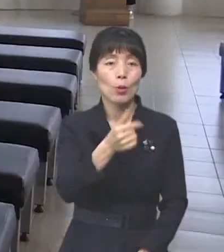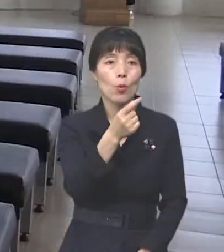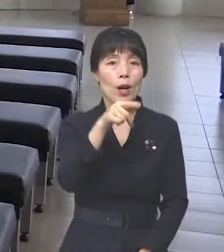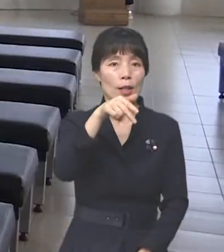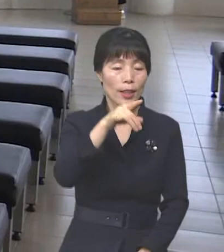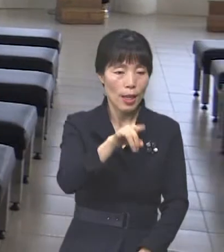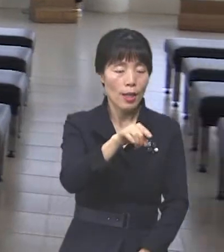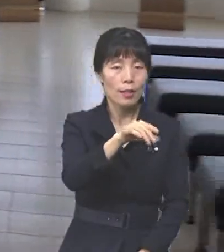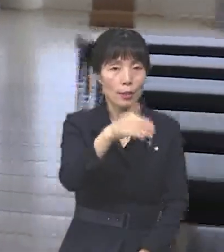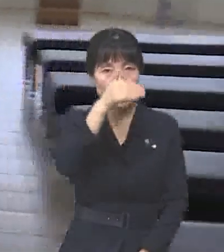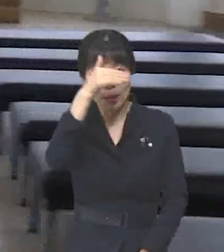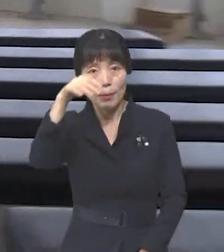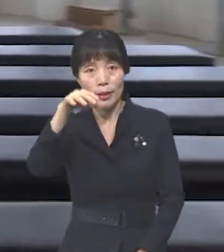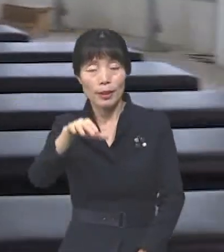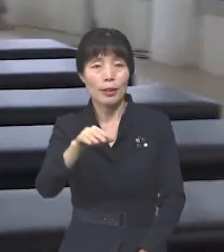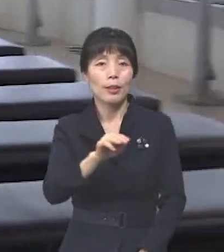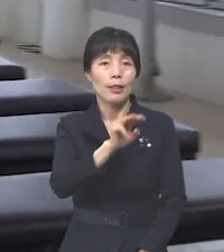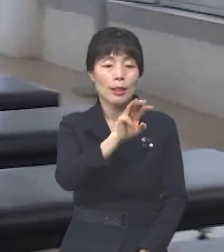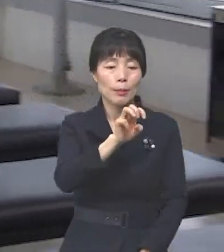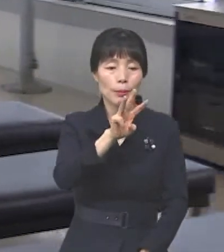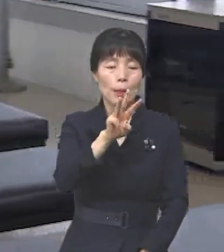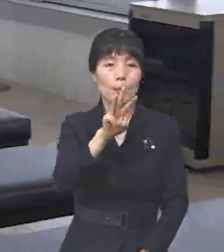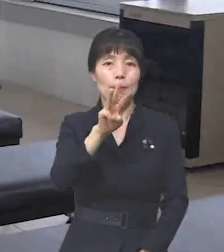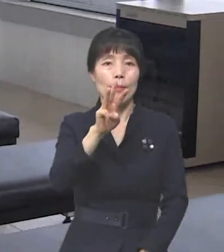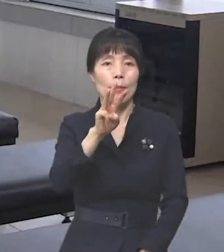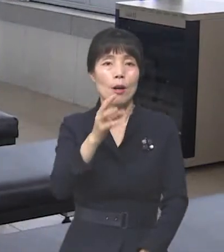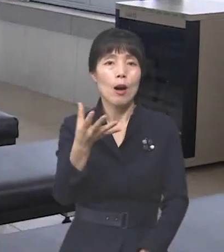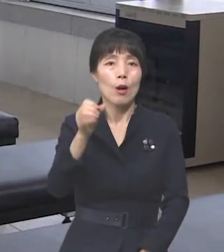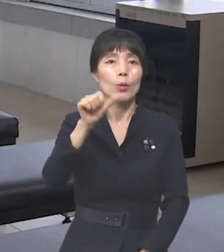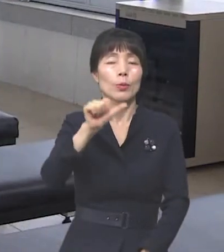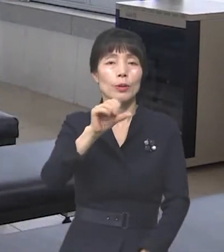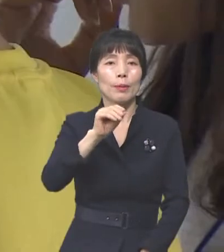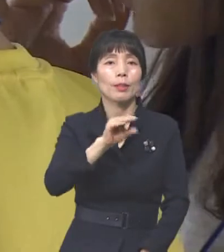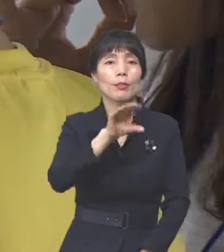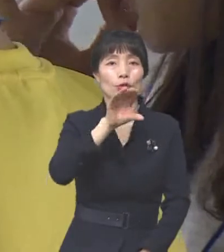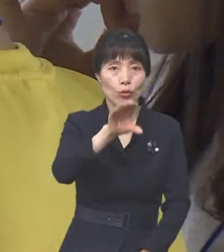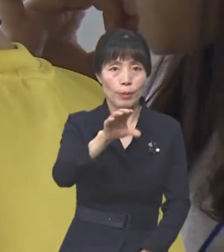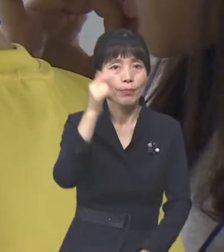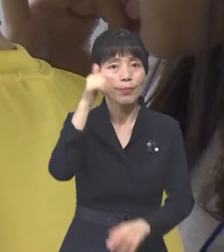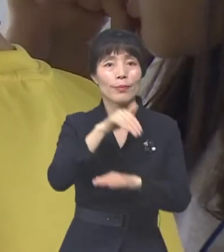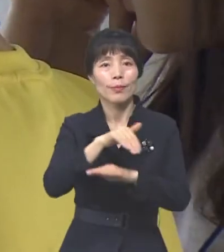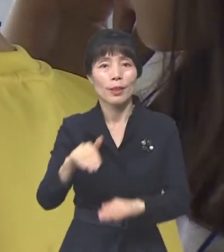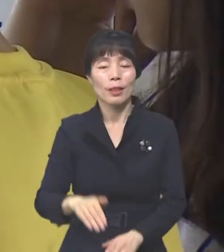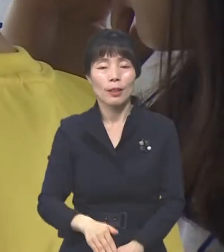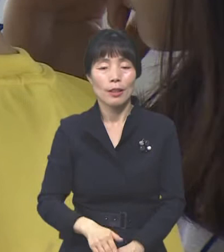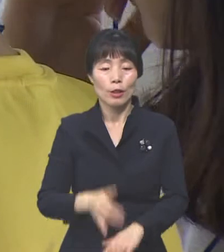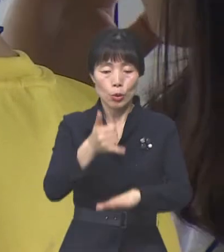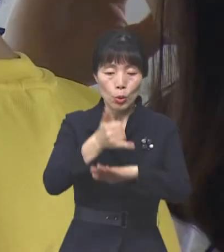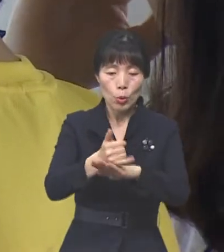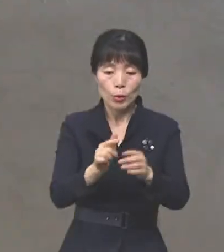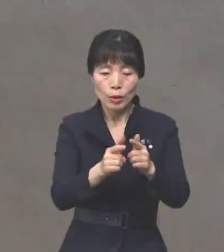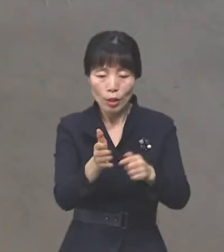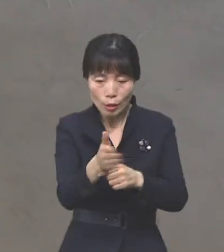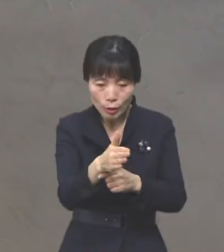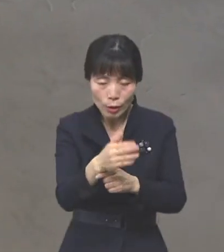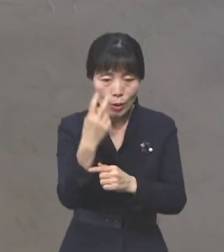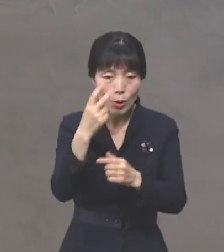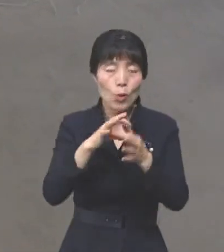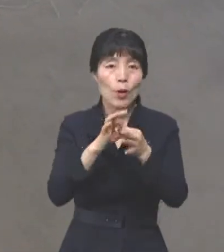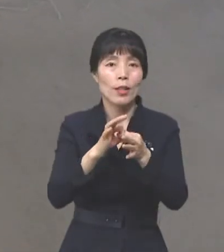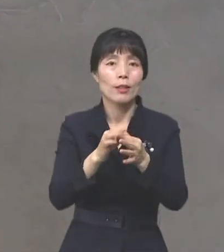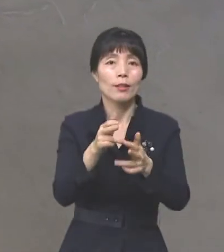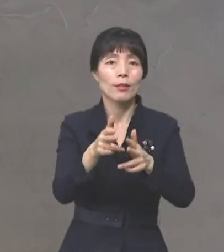화개정원과 전망대 설치 사업에 33억 5천만 원이 투입됩니다. 농어촌 관련 분야도 활기를 띨